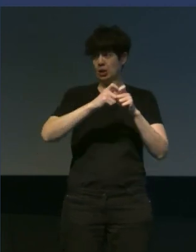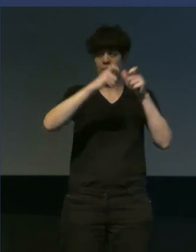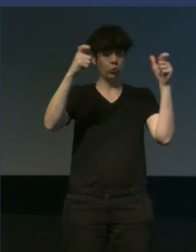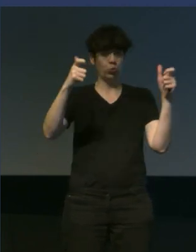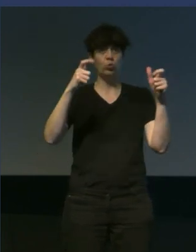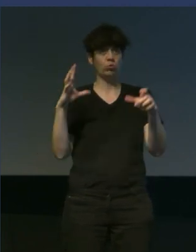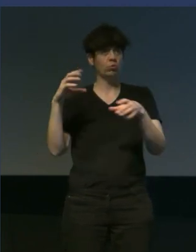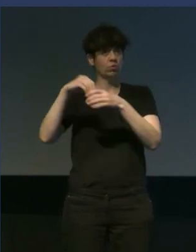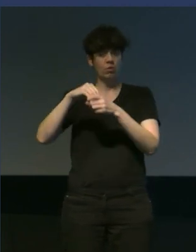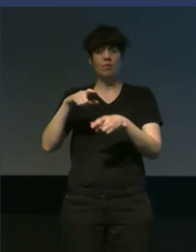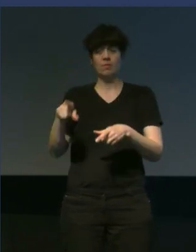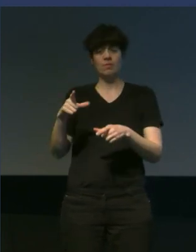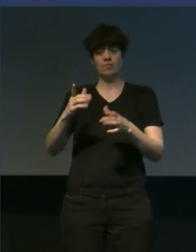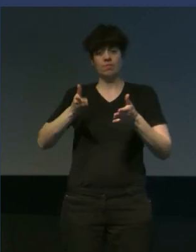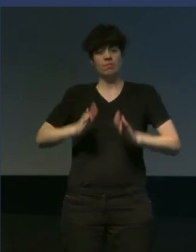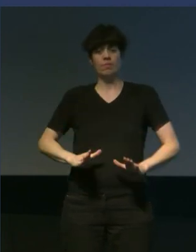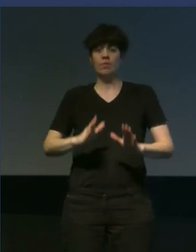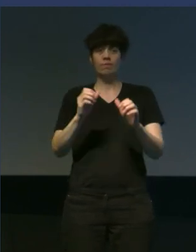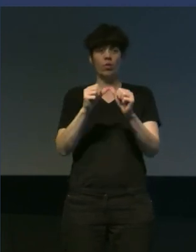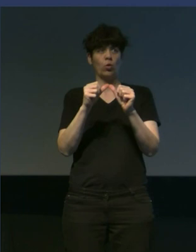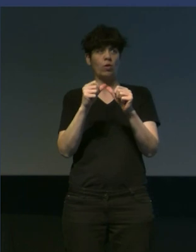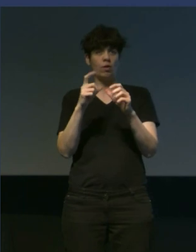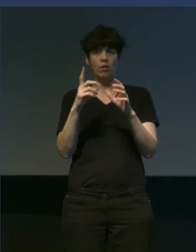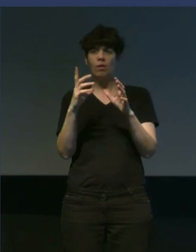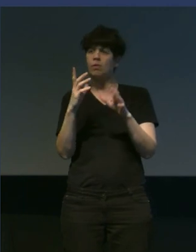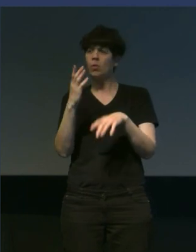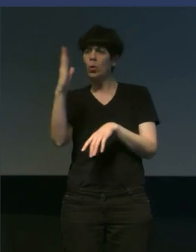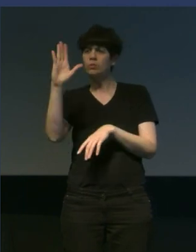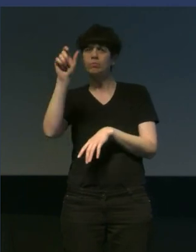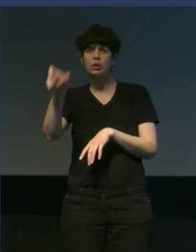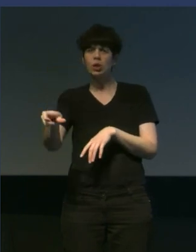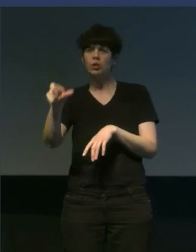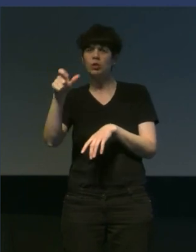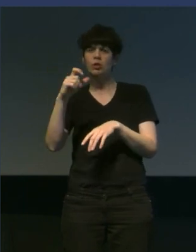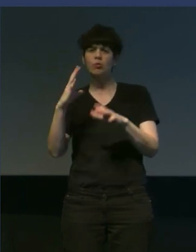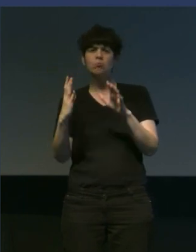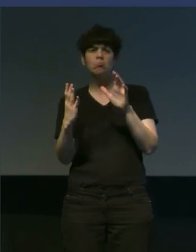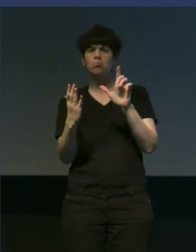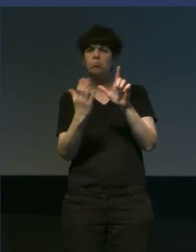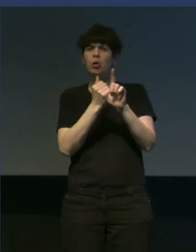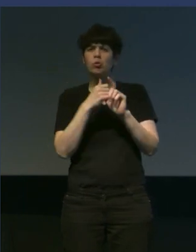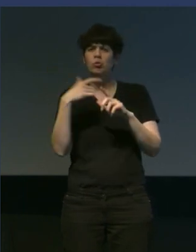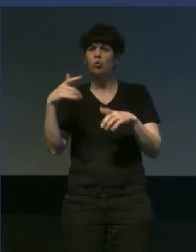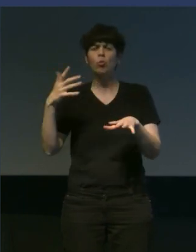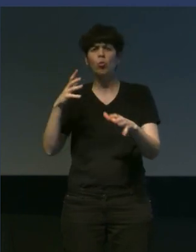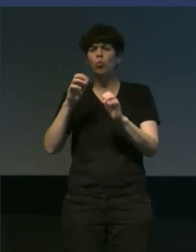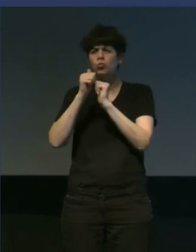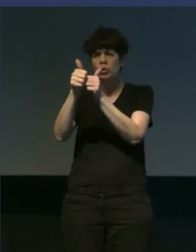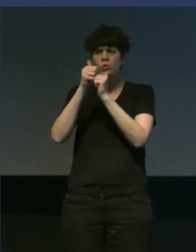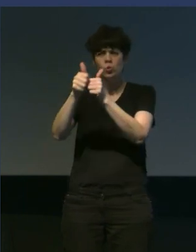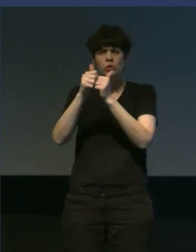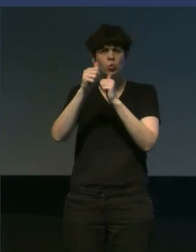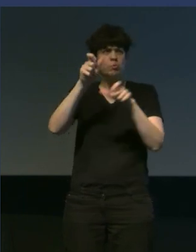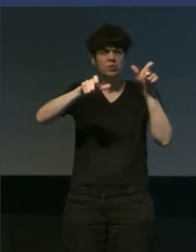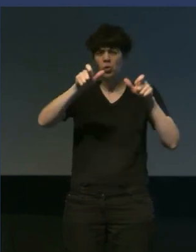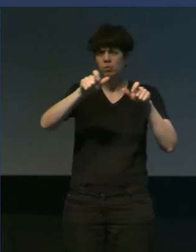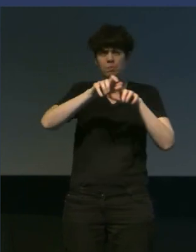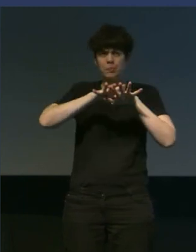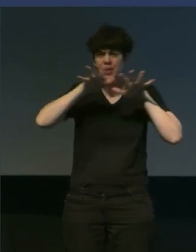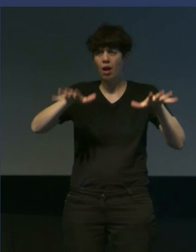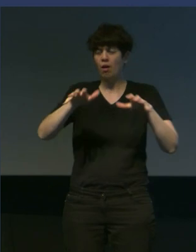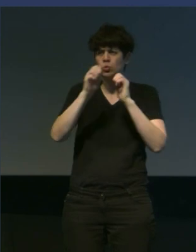qui a décidé de travailler avec un blogueur qui était suivi par des milliers de personnes déjà à l'époque, encore plus aujourd'hui, parce